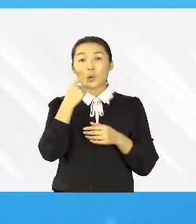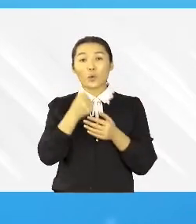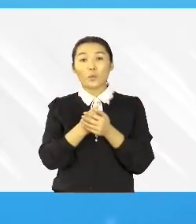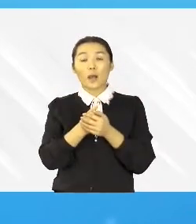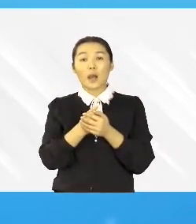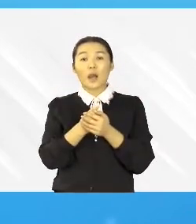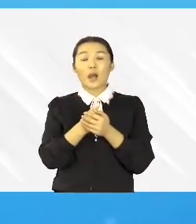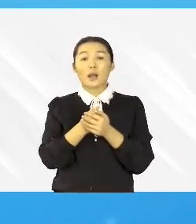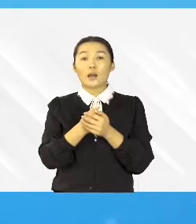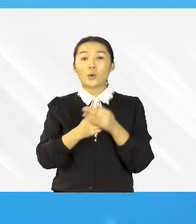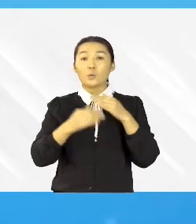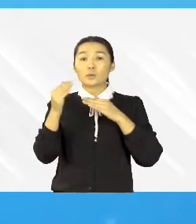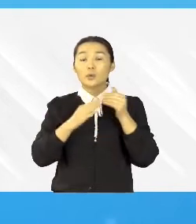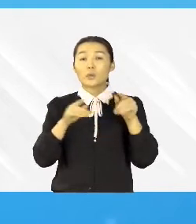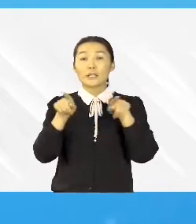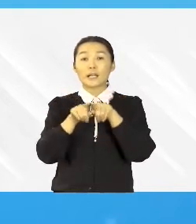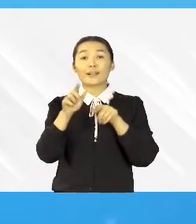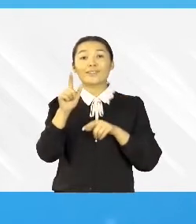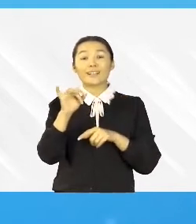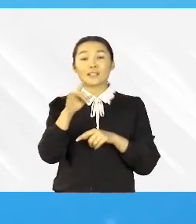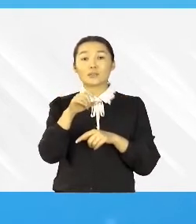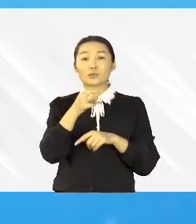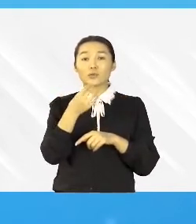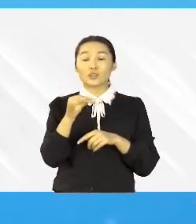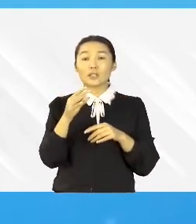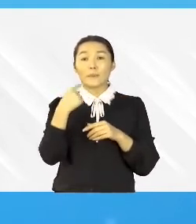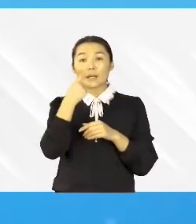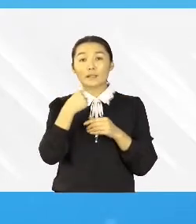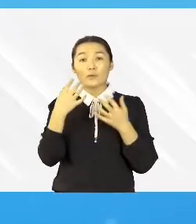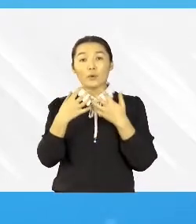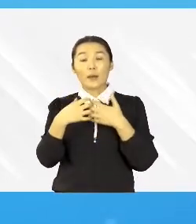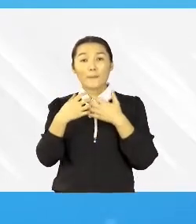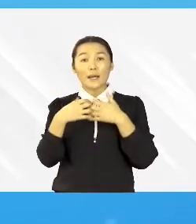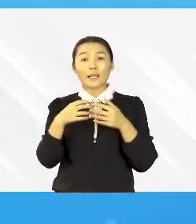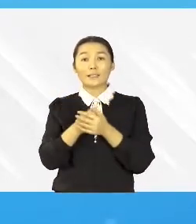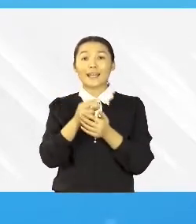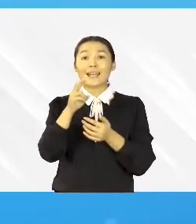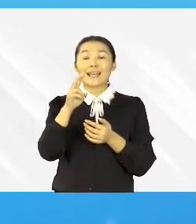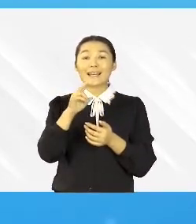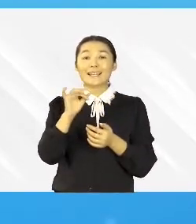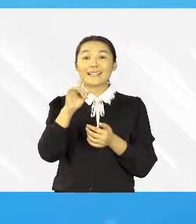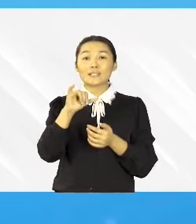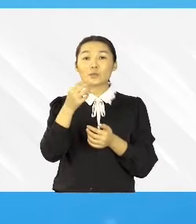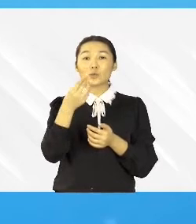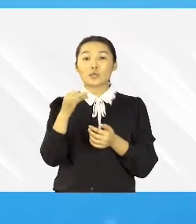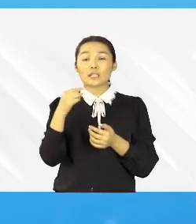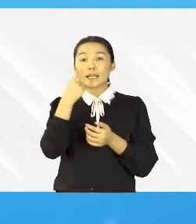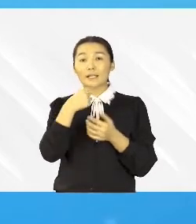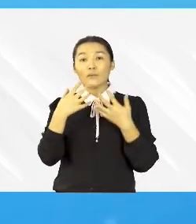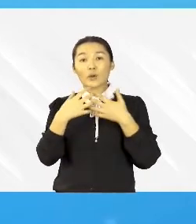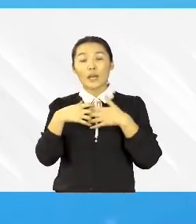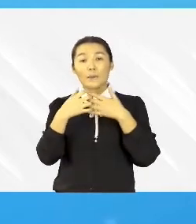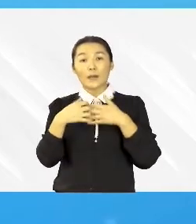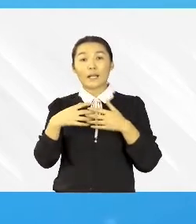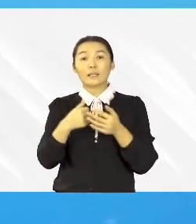и в грызущем ротовом аппарате. Лижущий ротовой аппарат возник у мух и приспособлен к